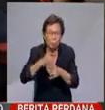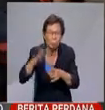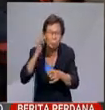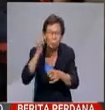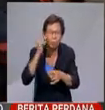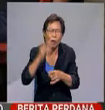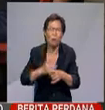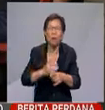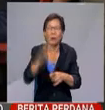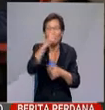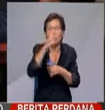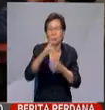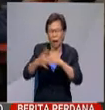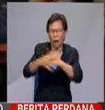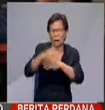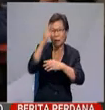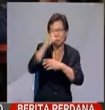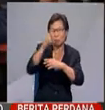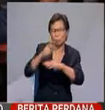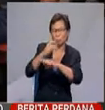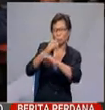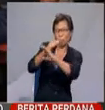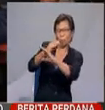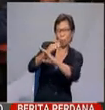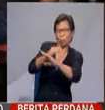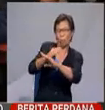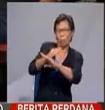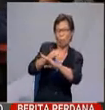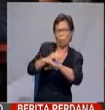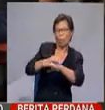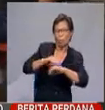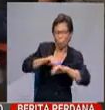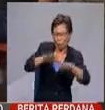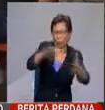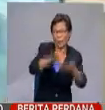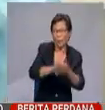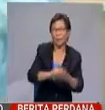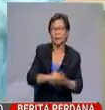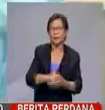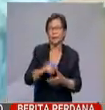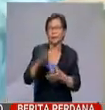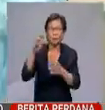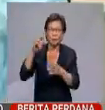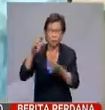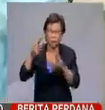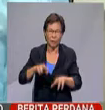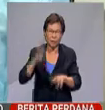menyekat daripada penyebaran virus ini dan meyakinkan rakyat yang kerajaan dah bertindak.